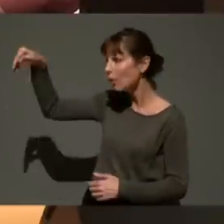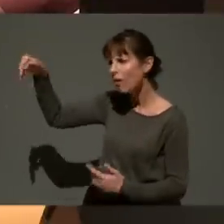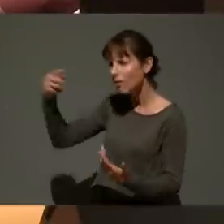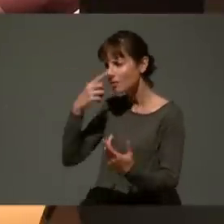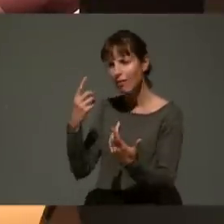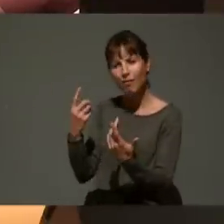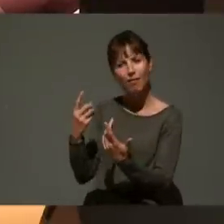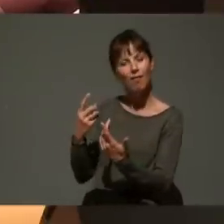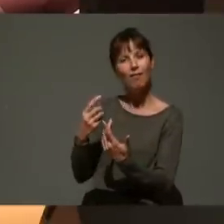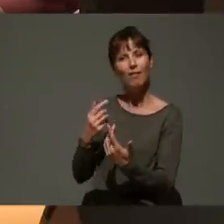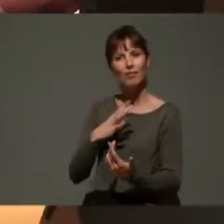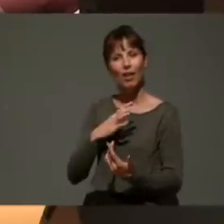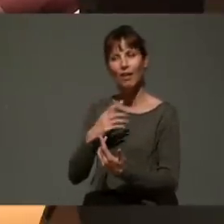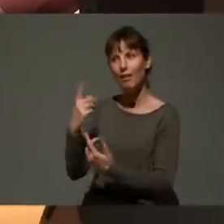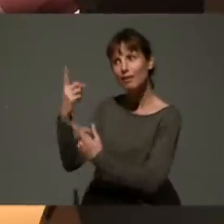Miossec vous auriez aimé répondre ?